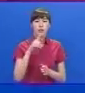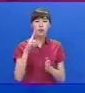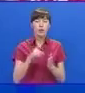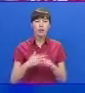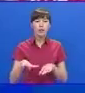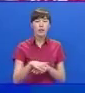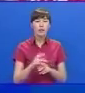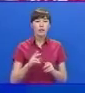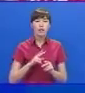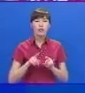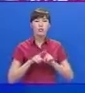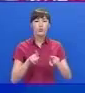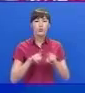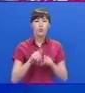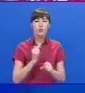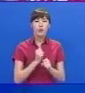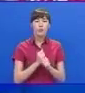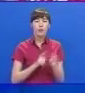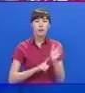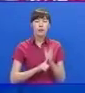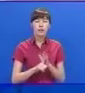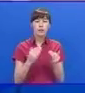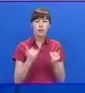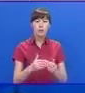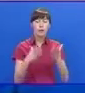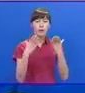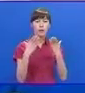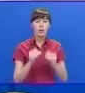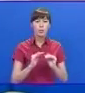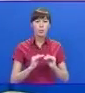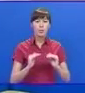аясында түсіндірме жұмыстары жүргізілді. Бүгін оқушылармен